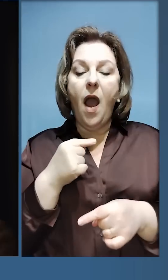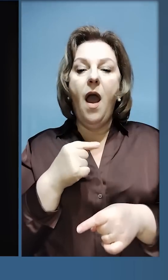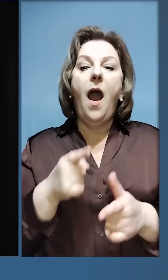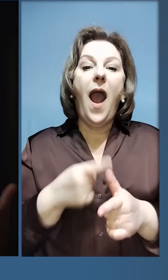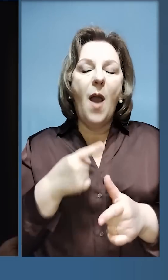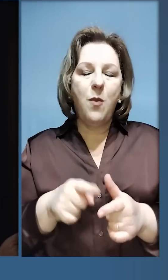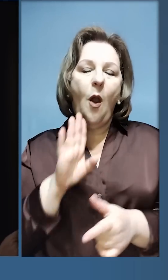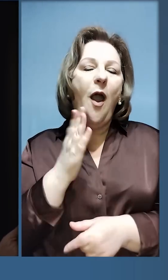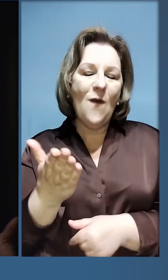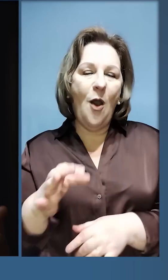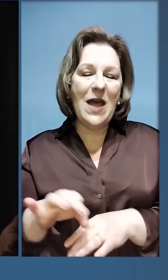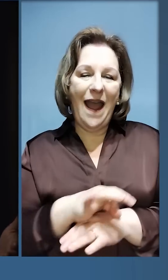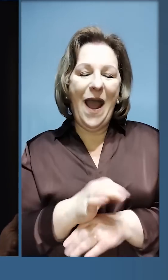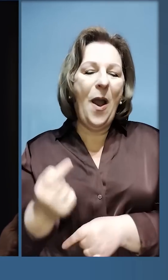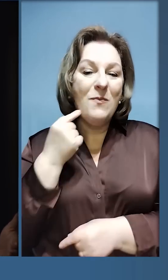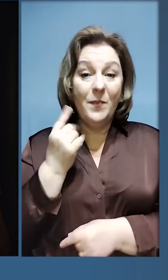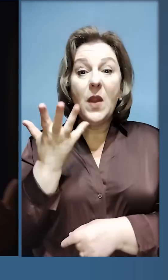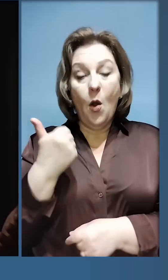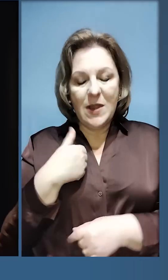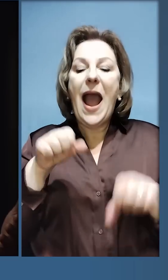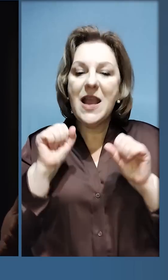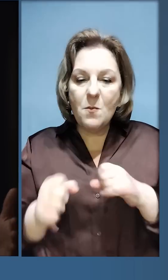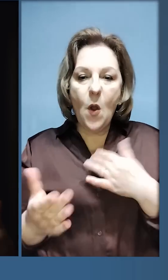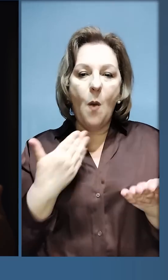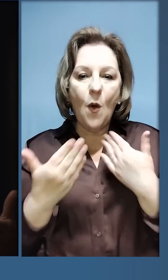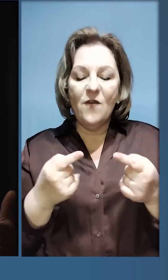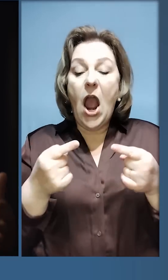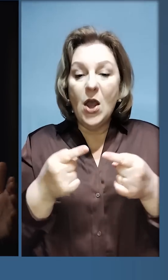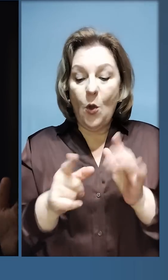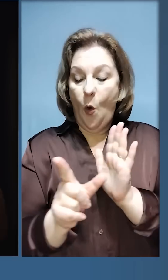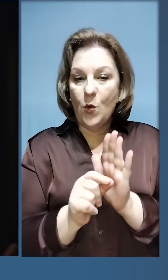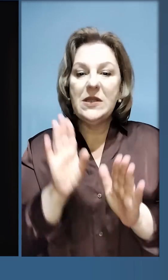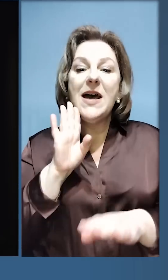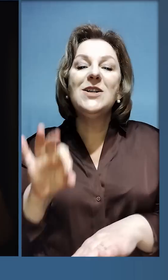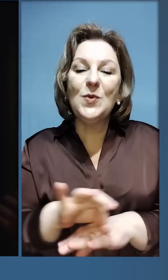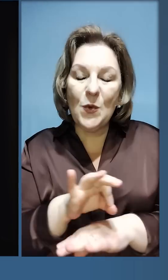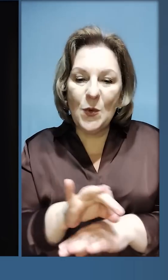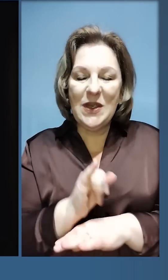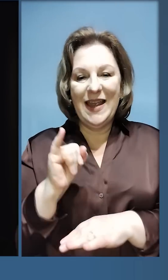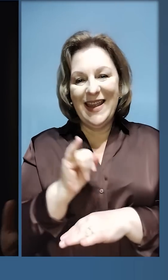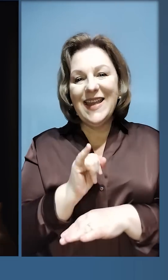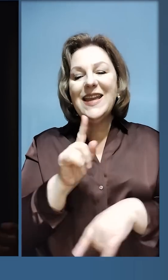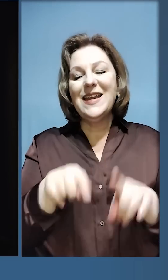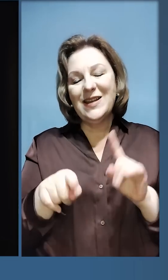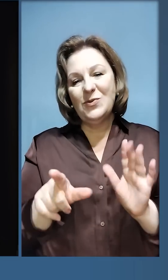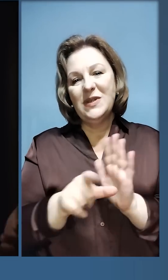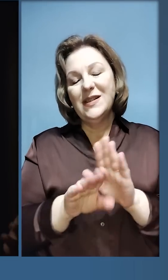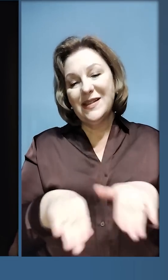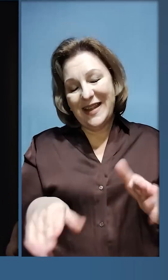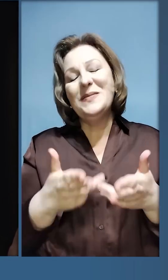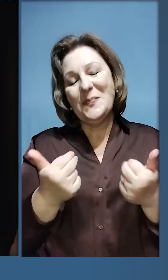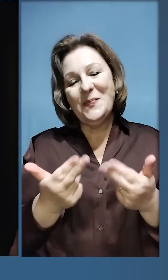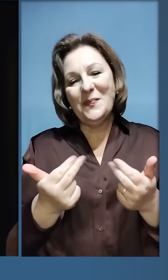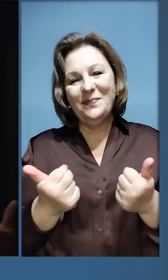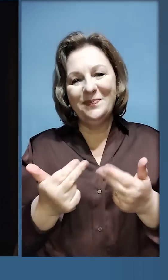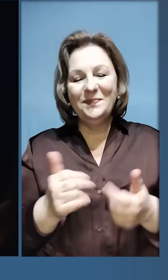Не буду говорити або, бо вона образиться. Давайте так скажемо, коли я можу поспілкуватись точно з дружиною і, якщо, іноді